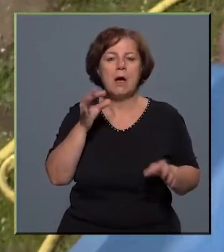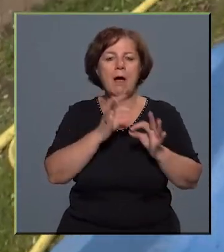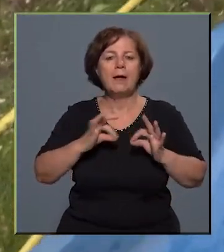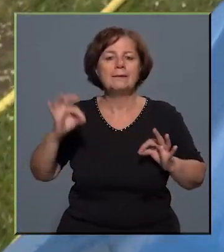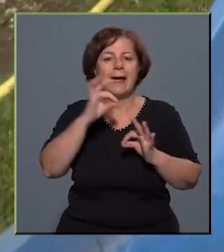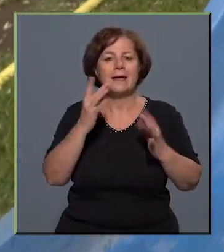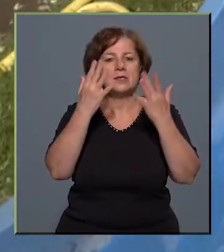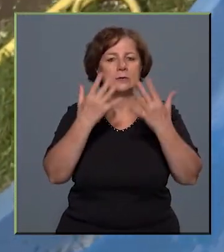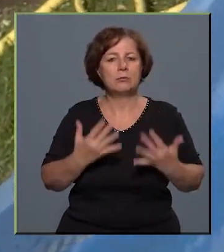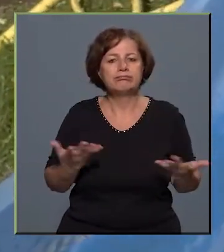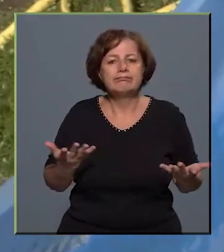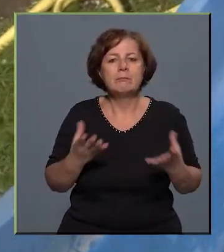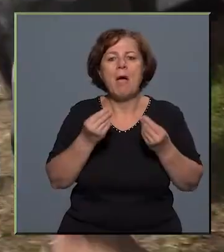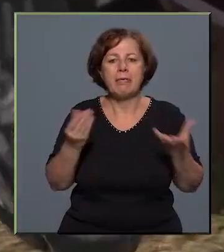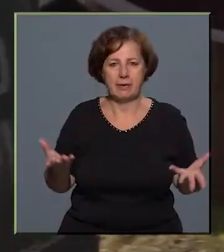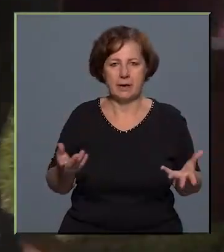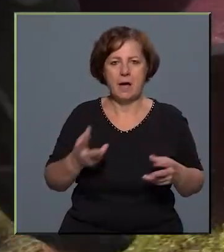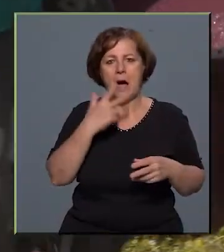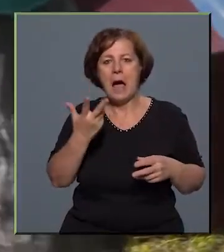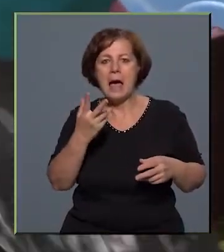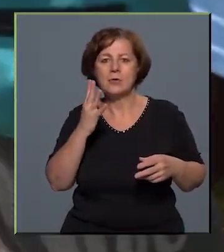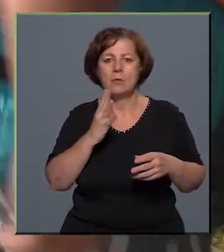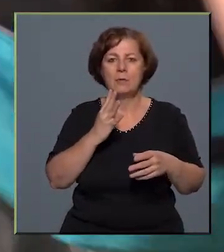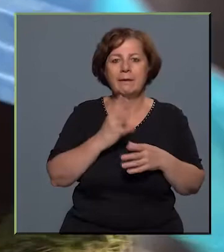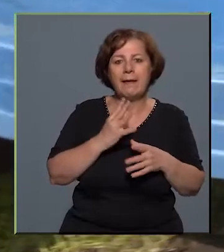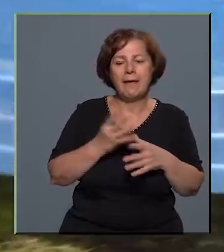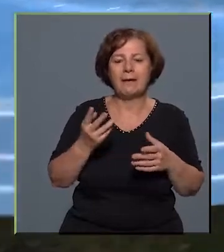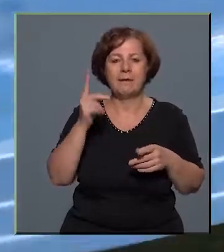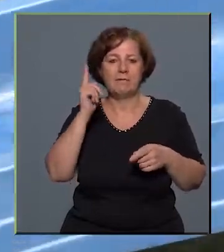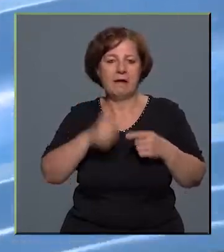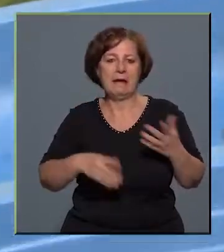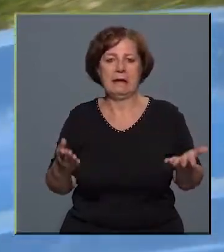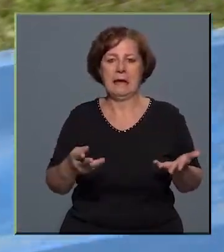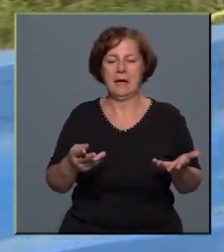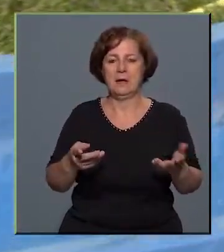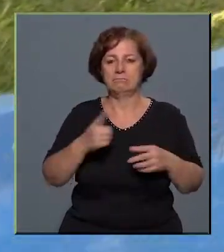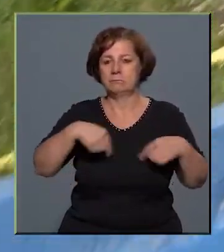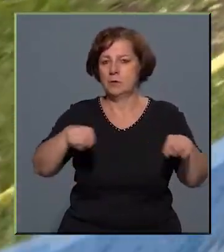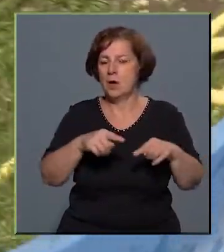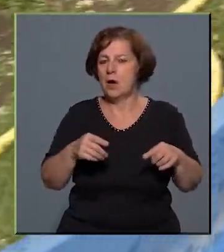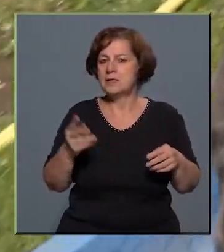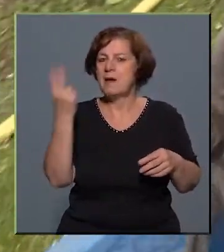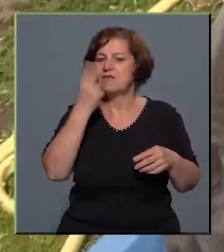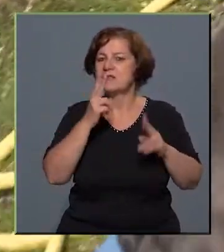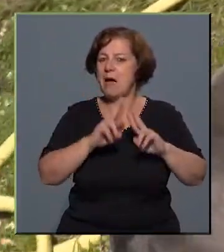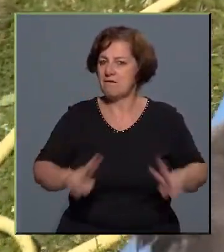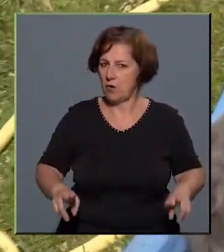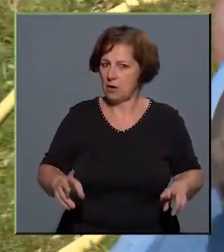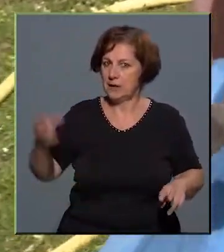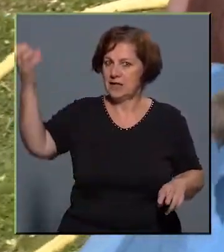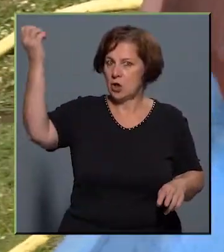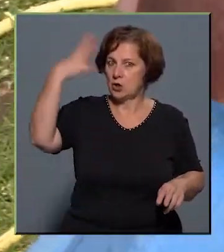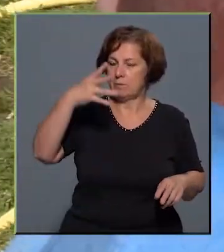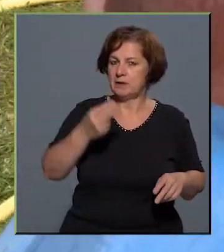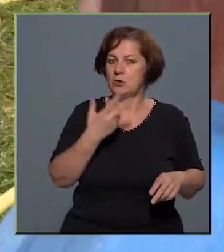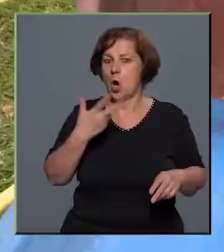mi a teljesítő képességének a háromnegyede, a vége, bármilyen körülmények között. Azért, mert a kutya vízben van, és